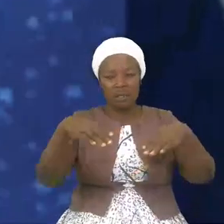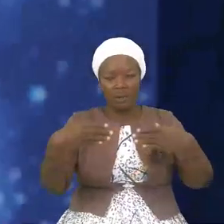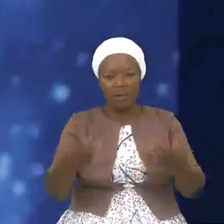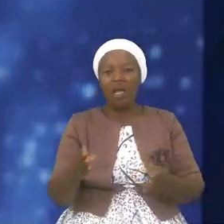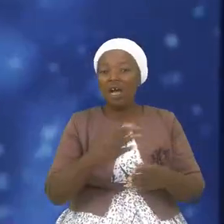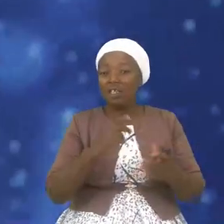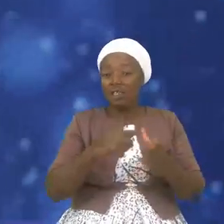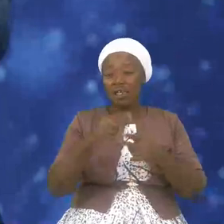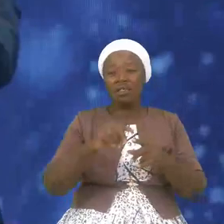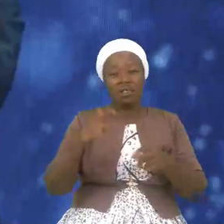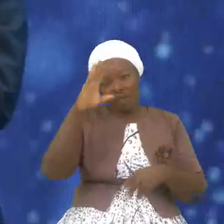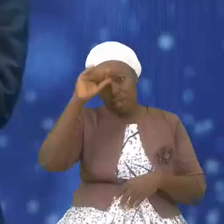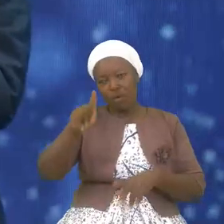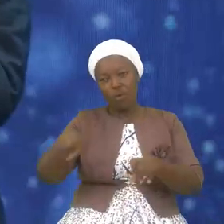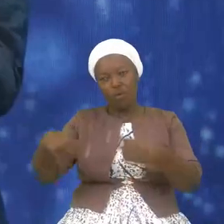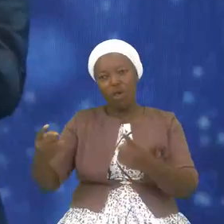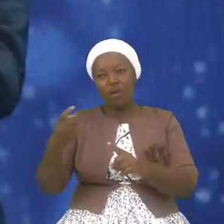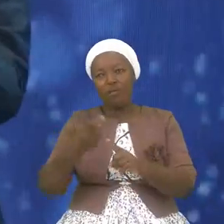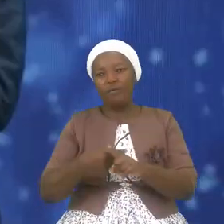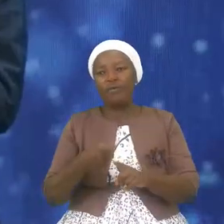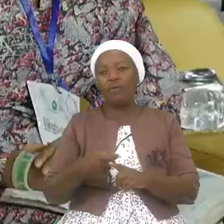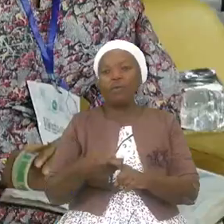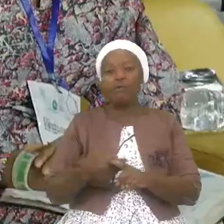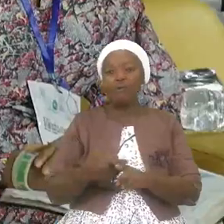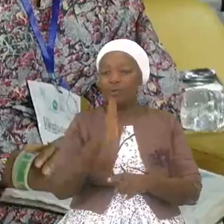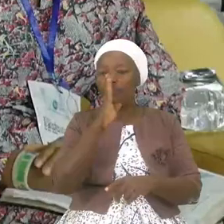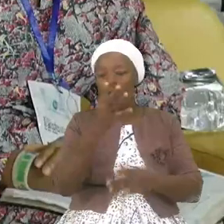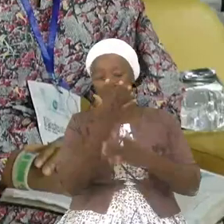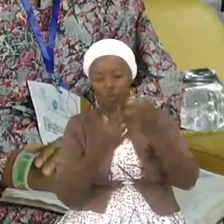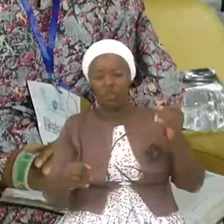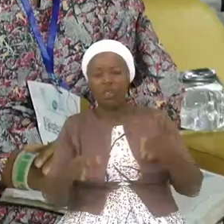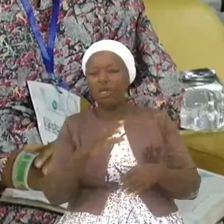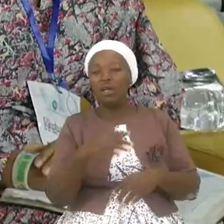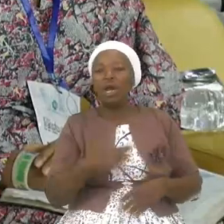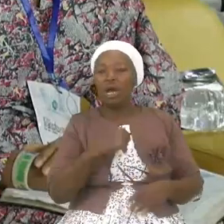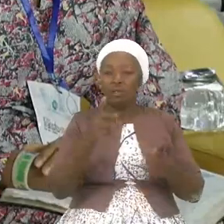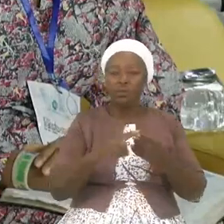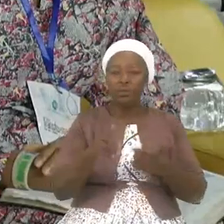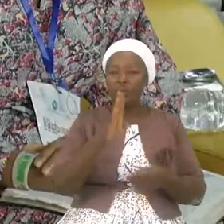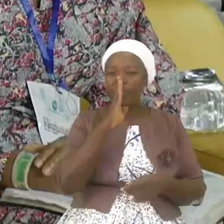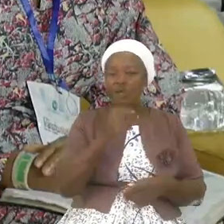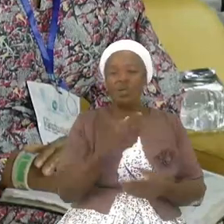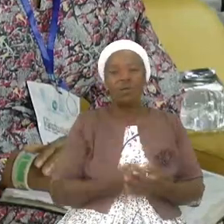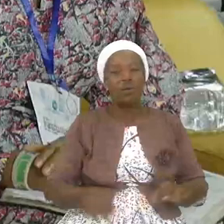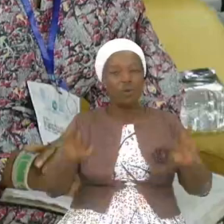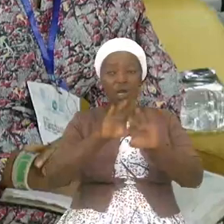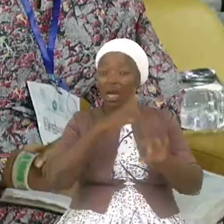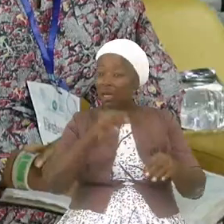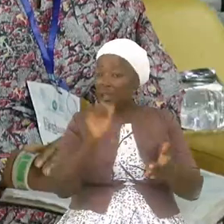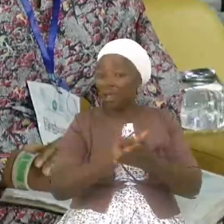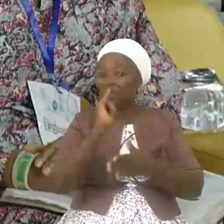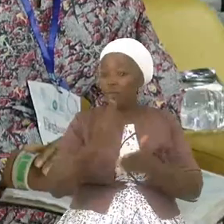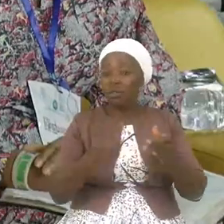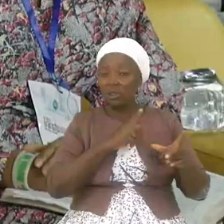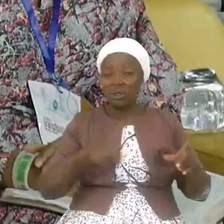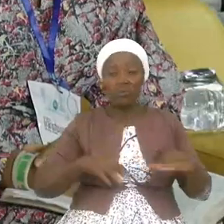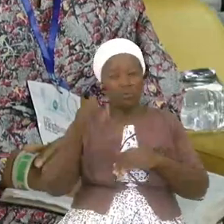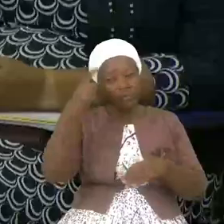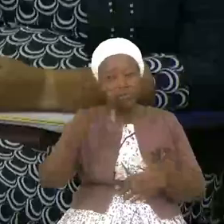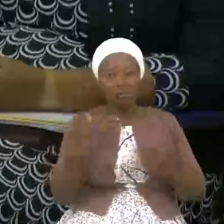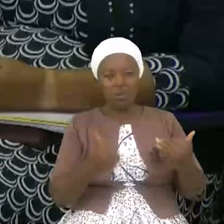pourvu. Et ils sont passés d'être légers pour devenir dignes. C'est ce que Dieu peut faire pour toi